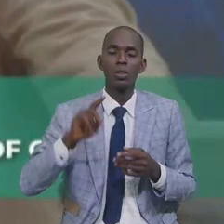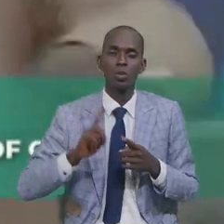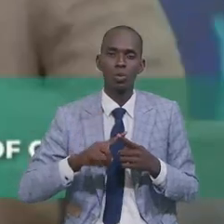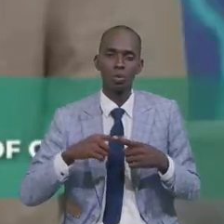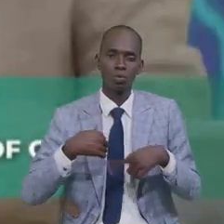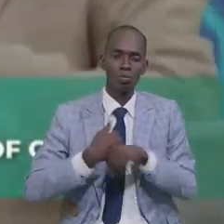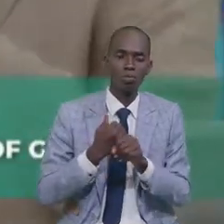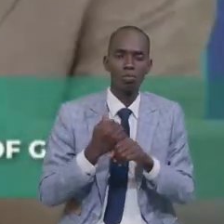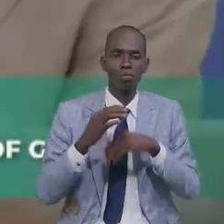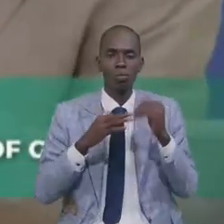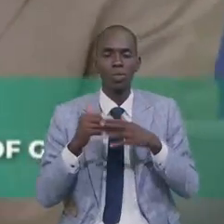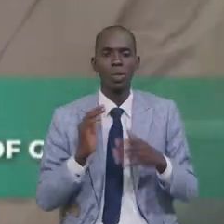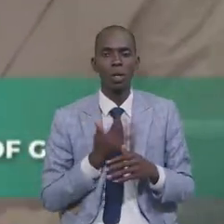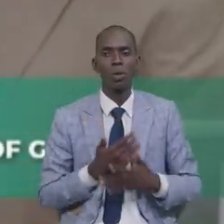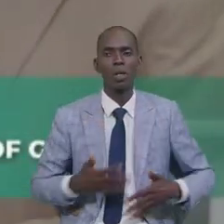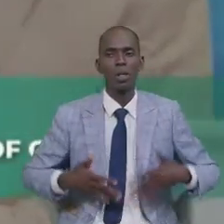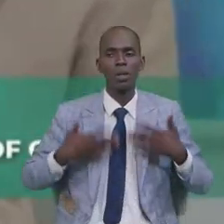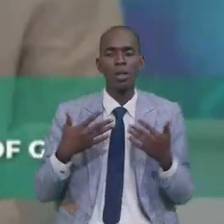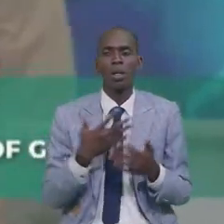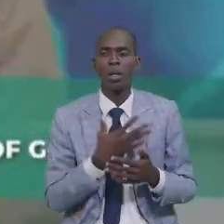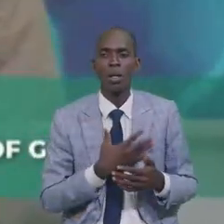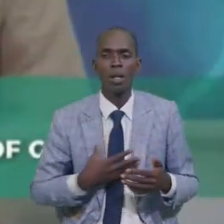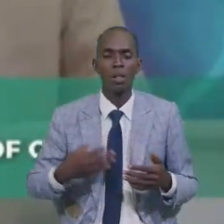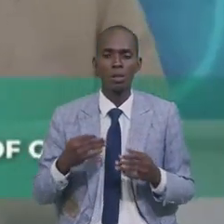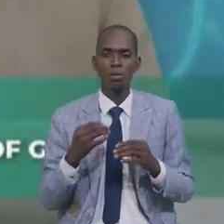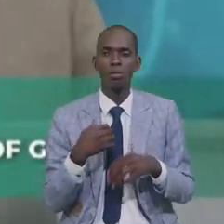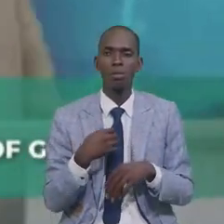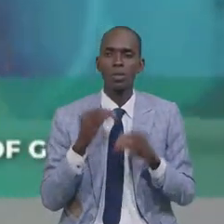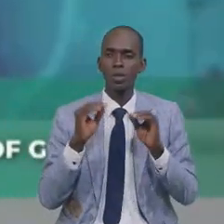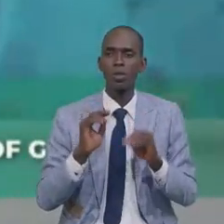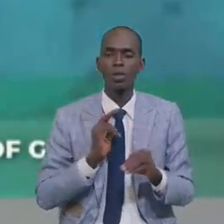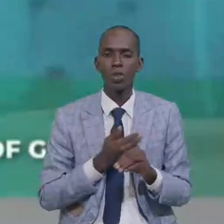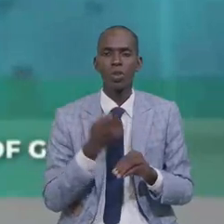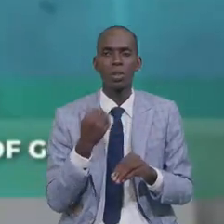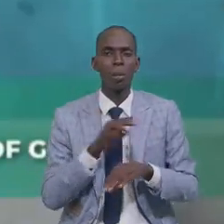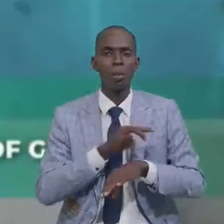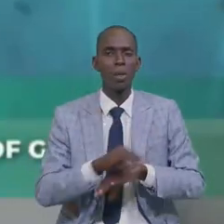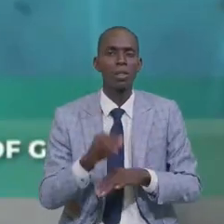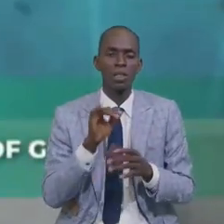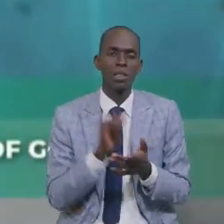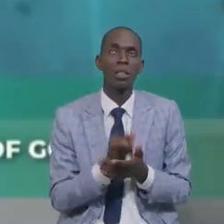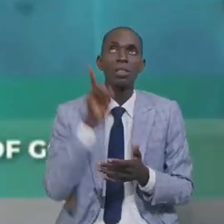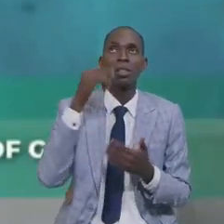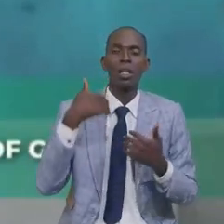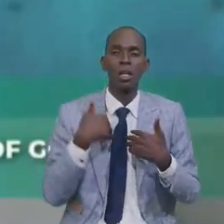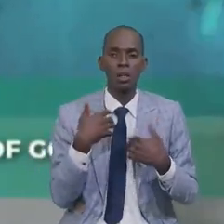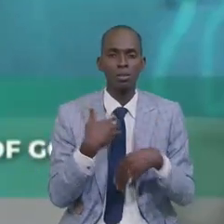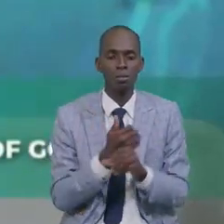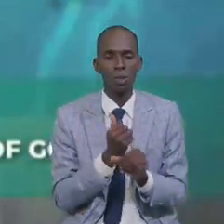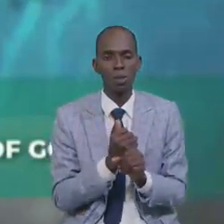Il veut modeler nos vies, mouler nos vies. Et nous préparer pour le ministère.